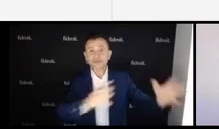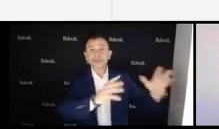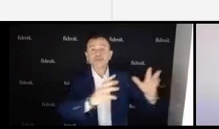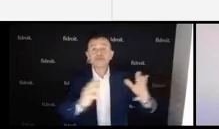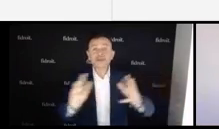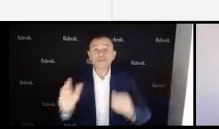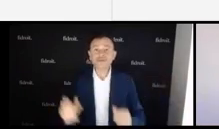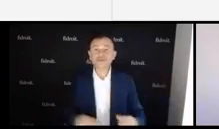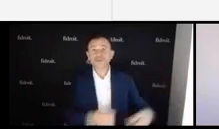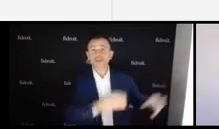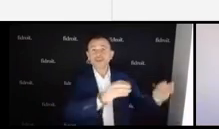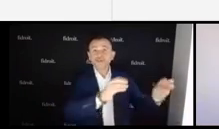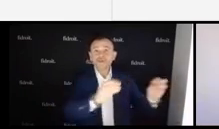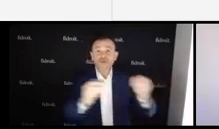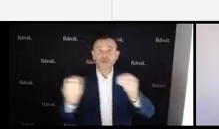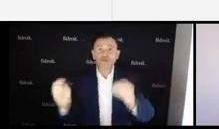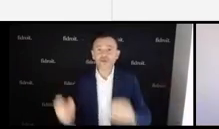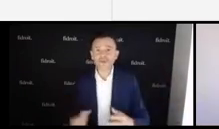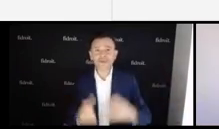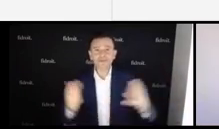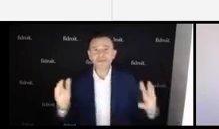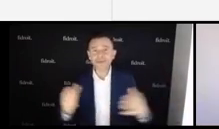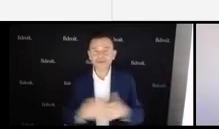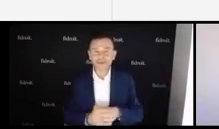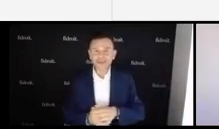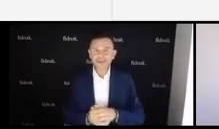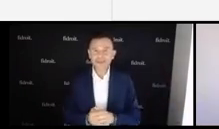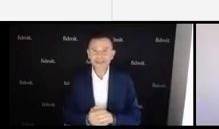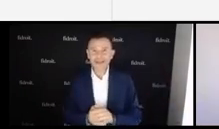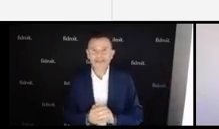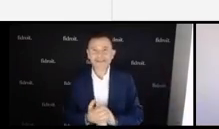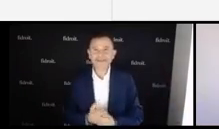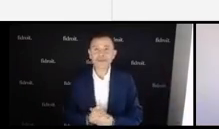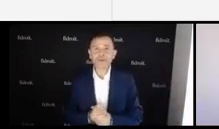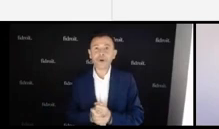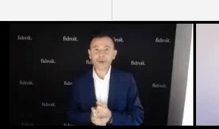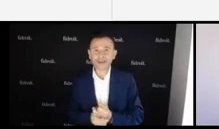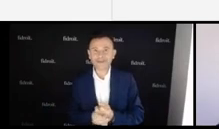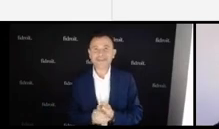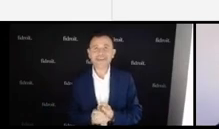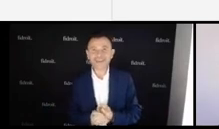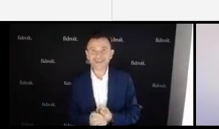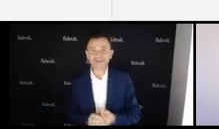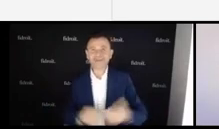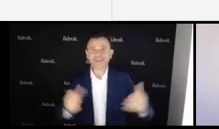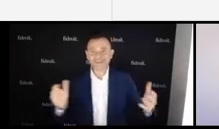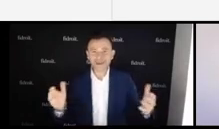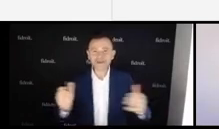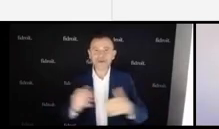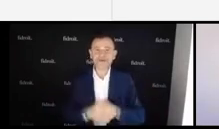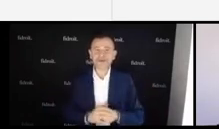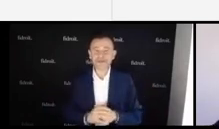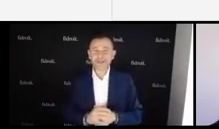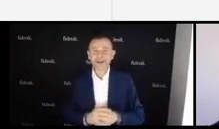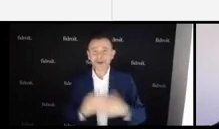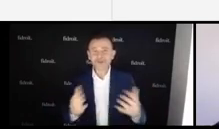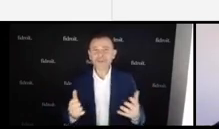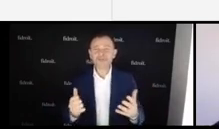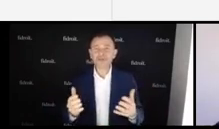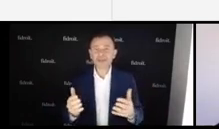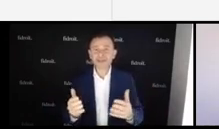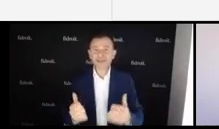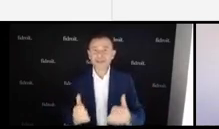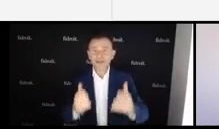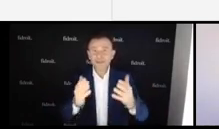fait. Il y a eu une accumulation, je dirais, de changements, ce qui finalement est assez propre à la fiscalité française, malheureusement. En